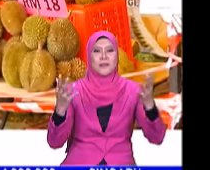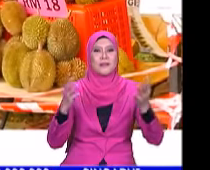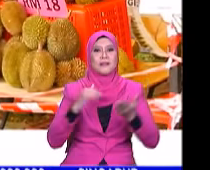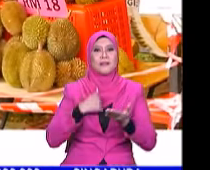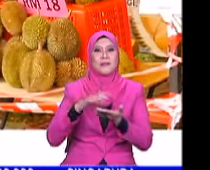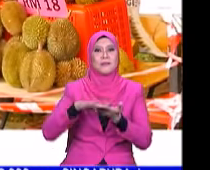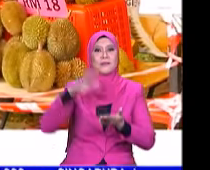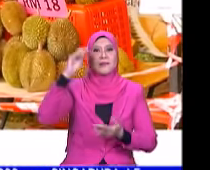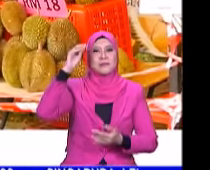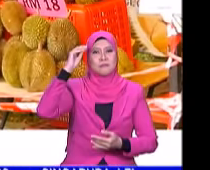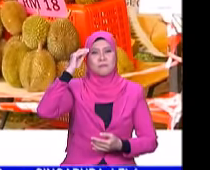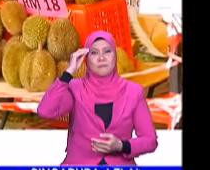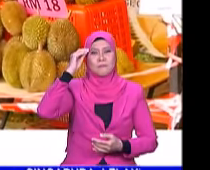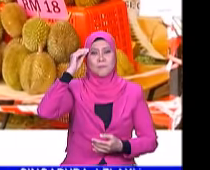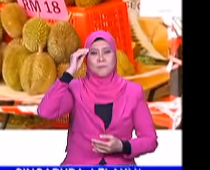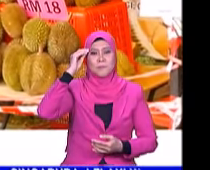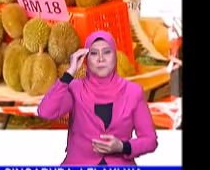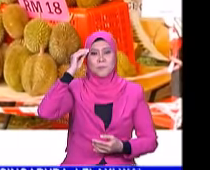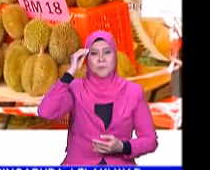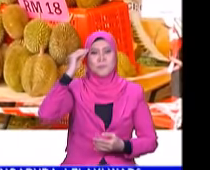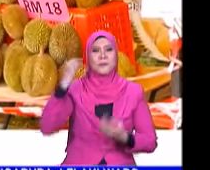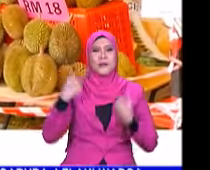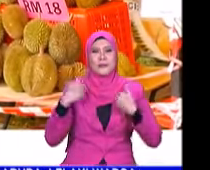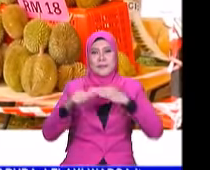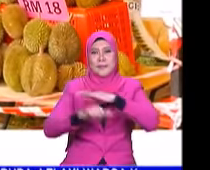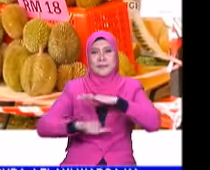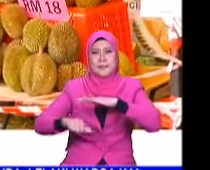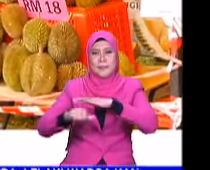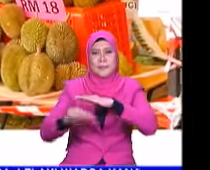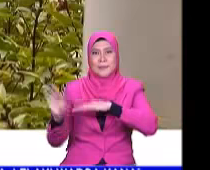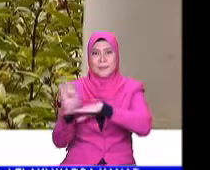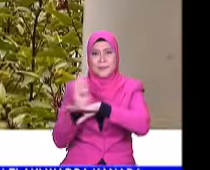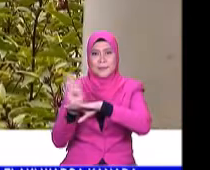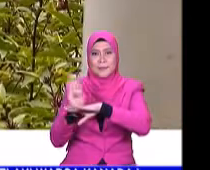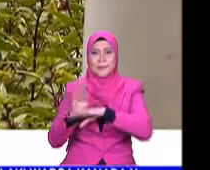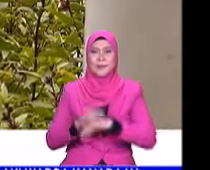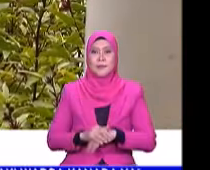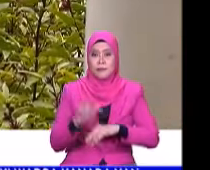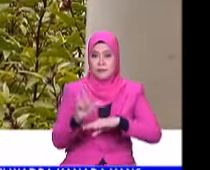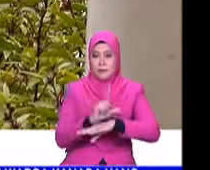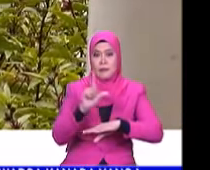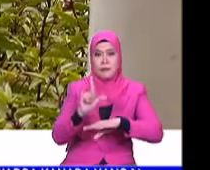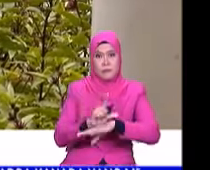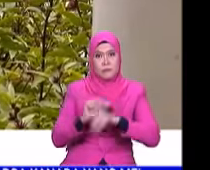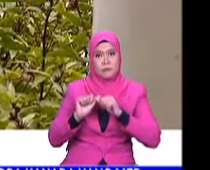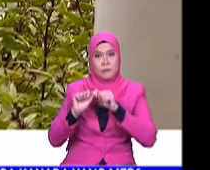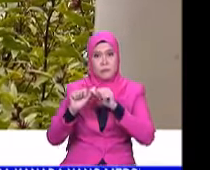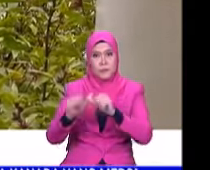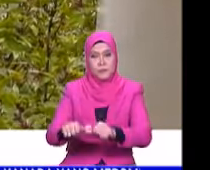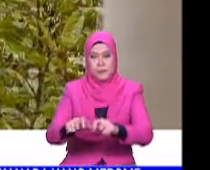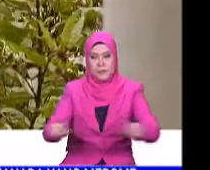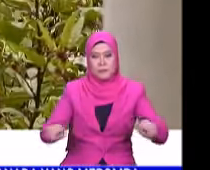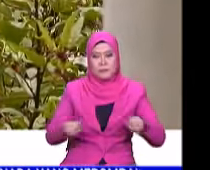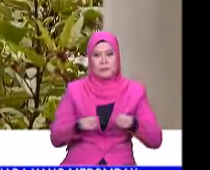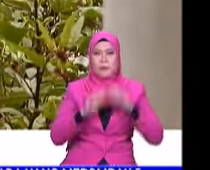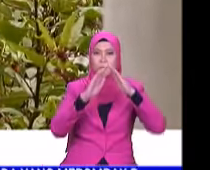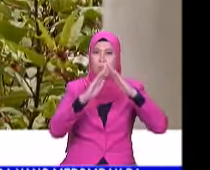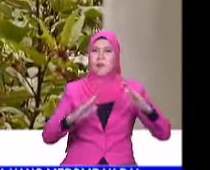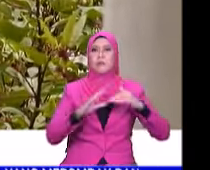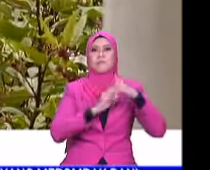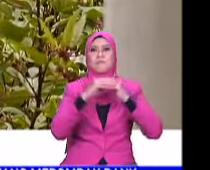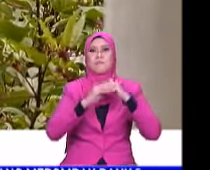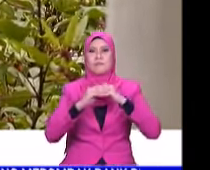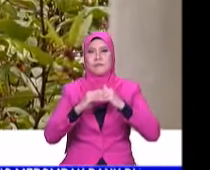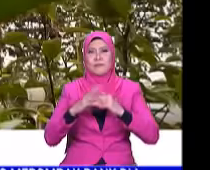belajar lah, macam ada dapat asas peniaga. Latihan berterusan, tempat tinggal selesa serta